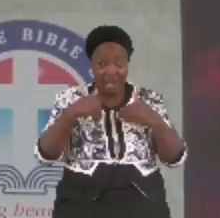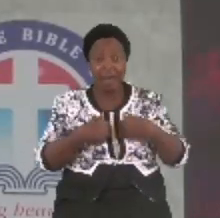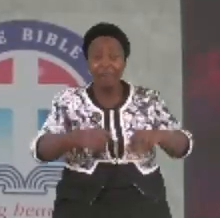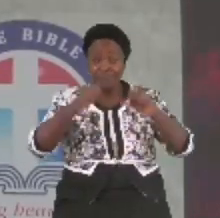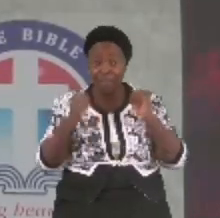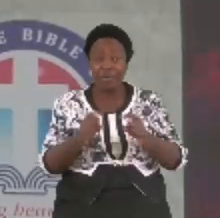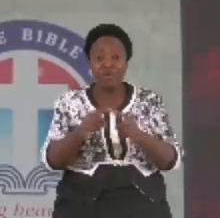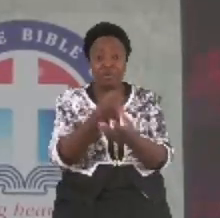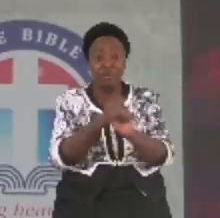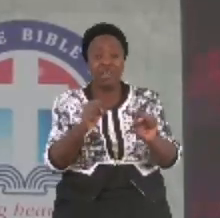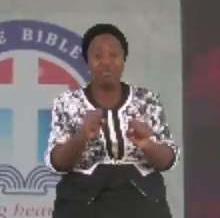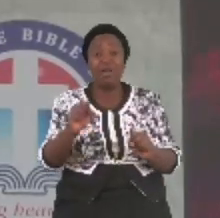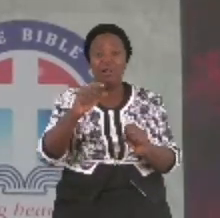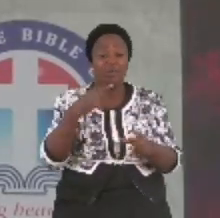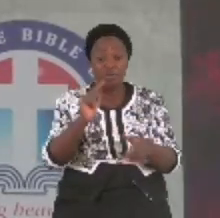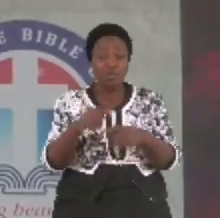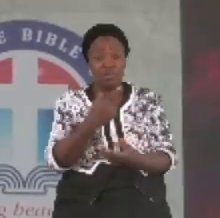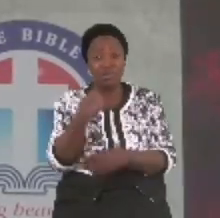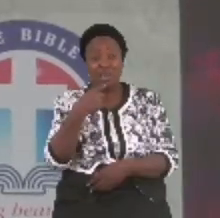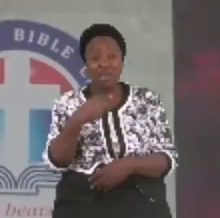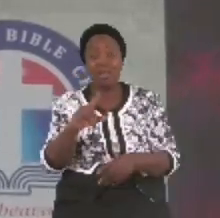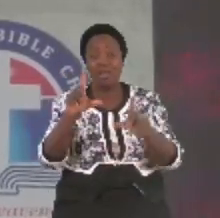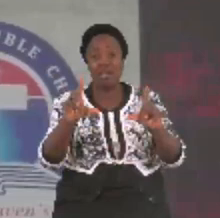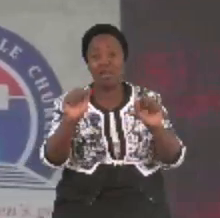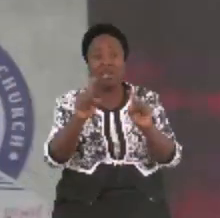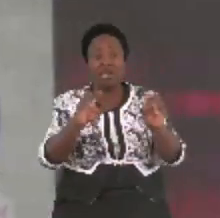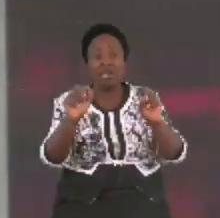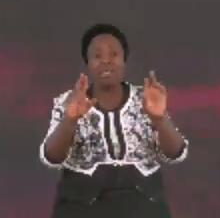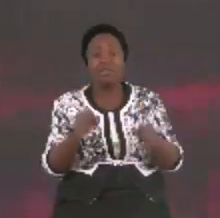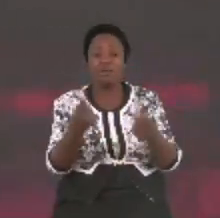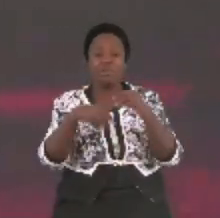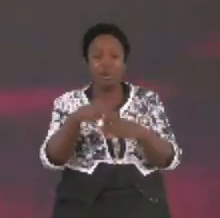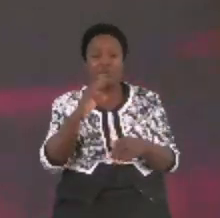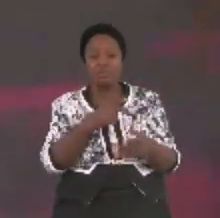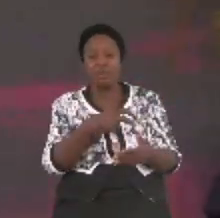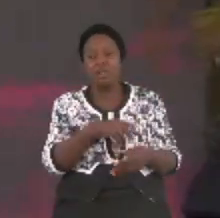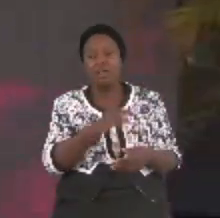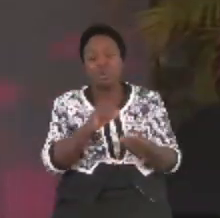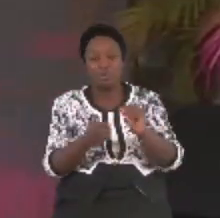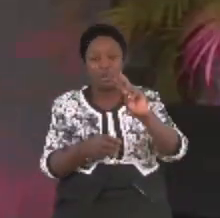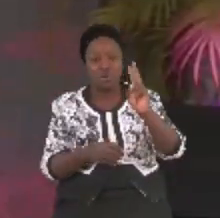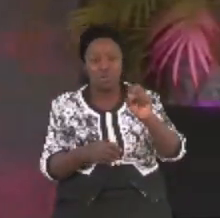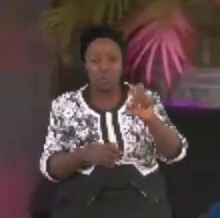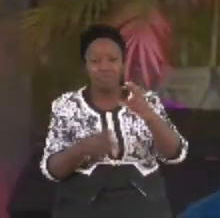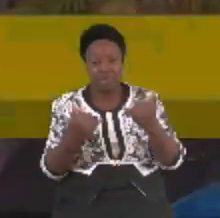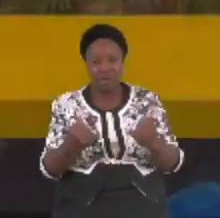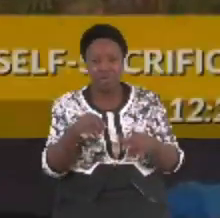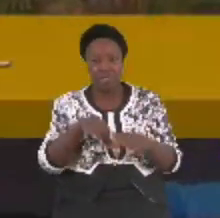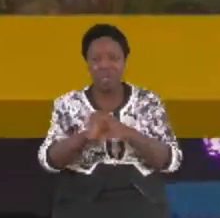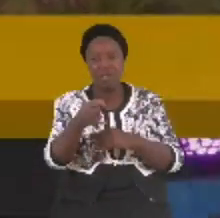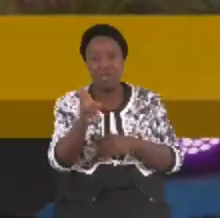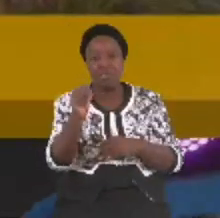dire Lazare, sors. Douzièmement, Jean chapitre 12,